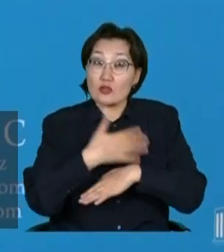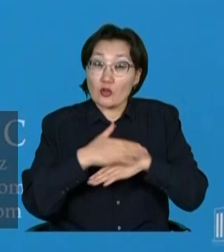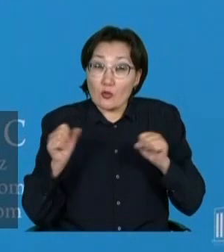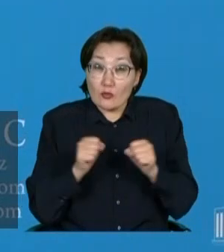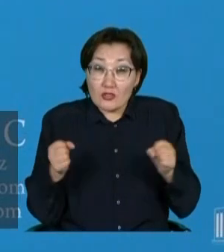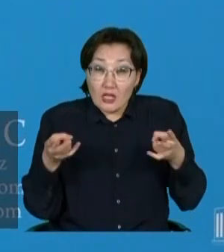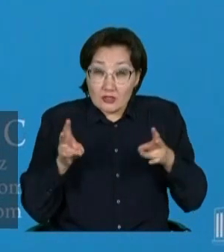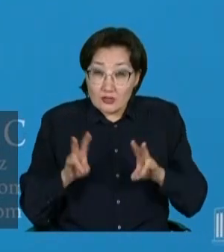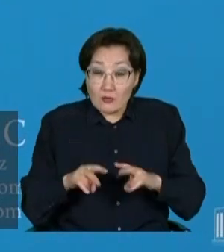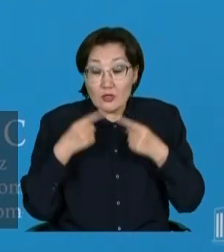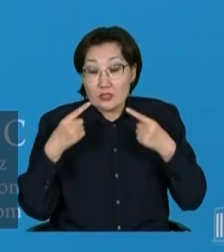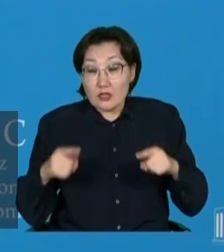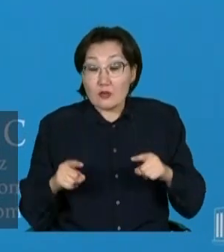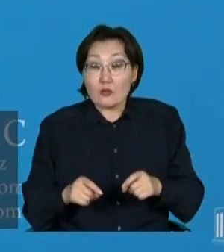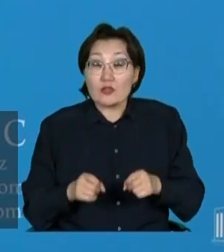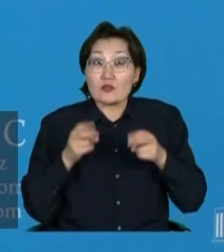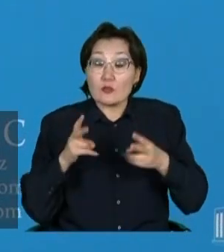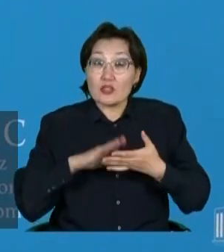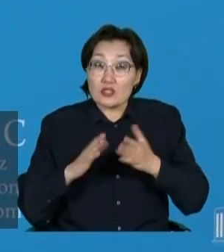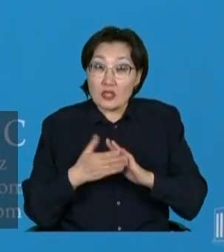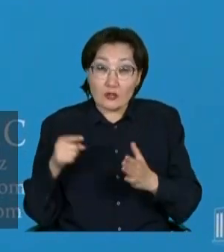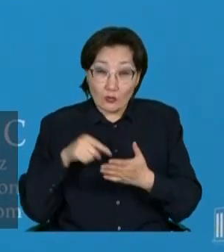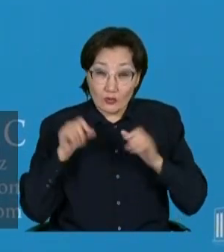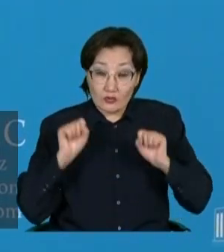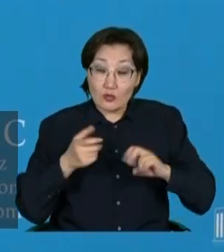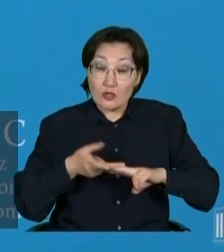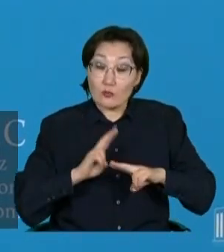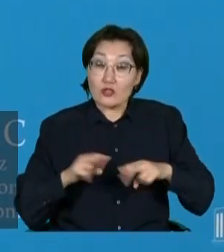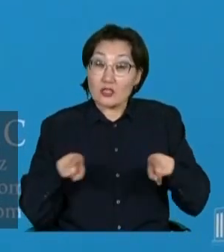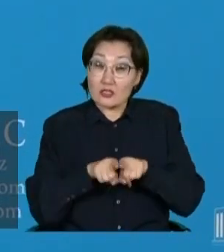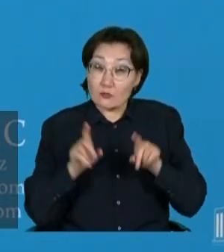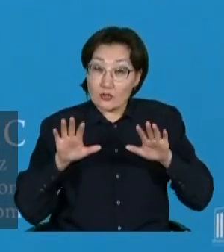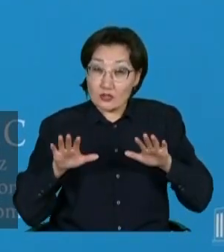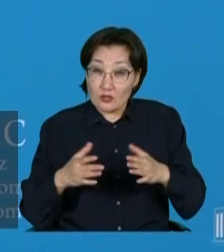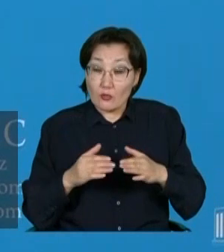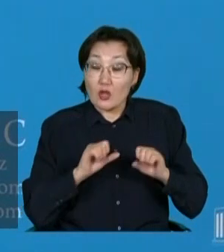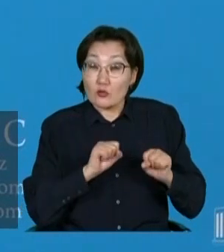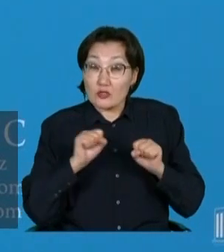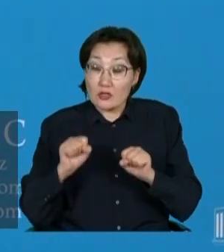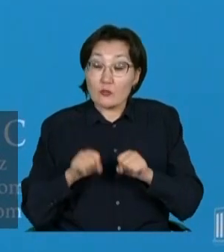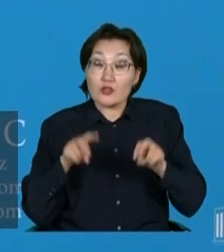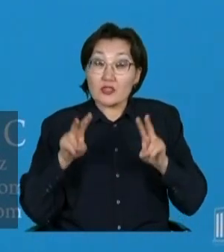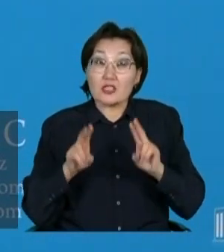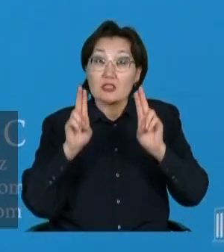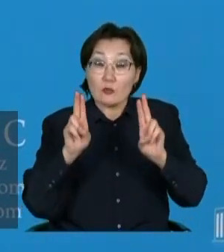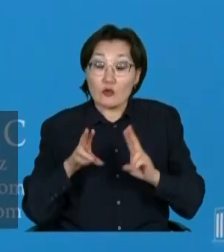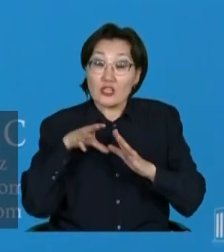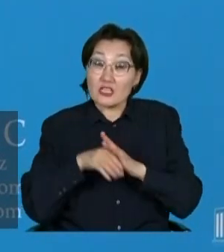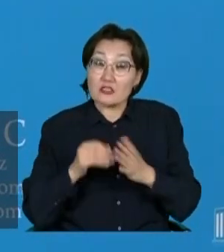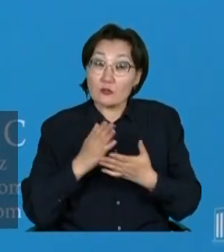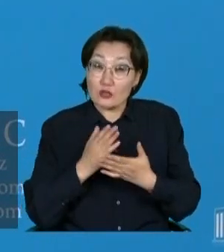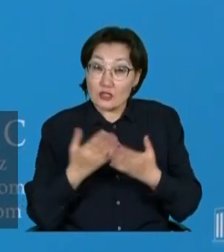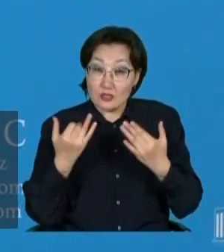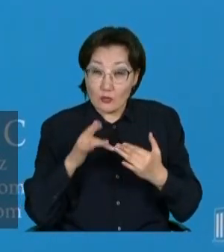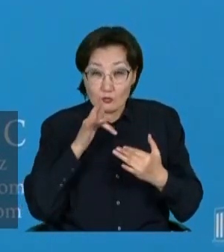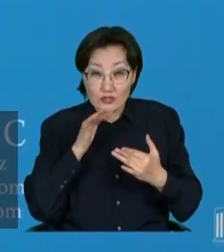қалып жатады. Басқа да қатерлі жағдайларға ұшырауы мүмкін. Сондықтан осындай оқиғалардың алдын алу үшін арнайы норма енгізіліп отыр.